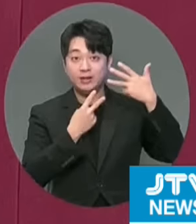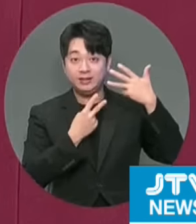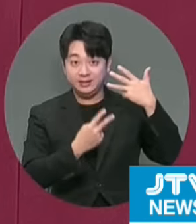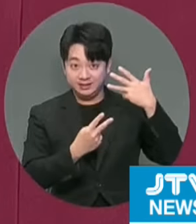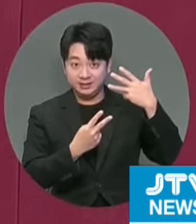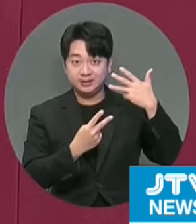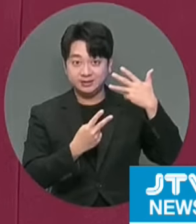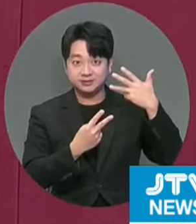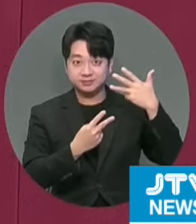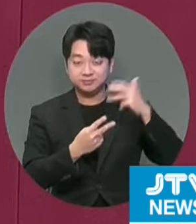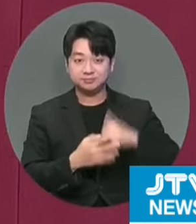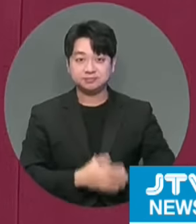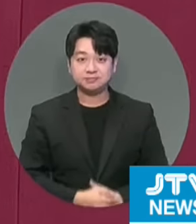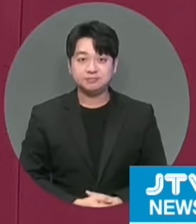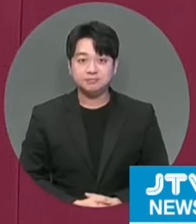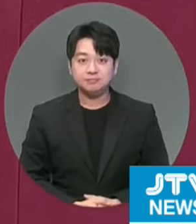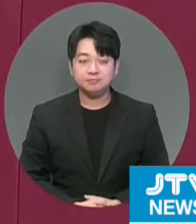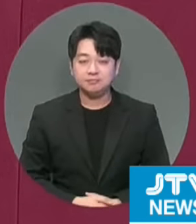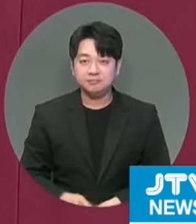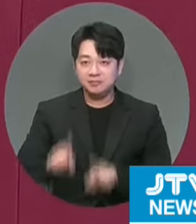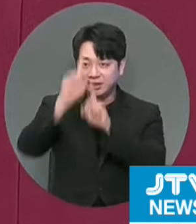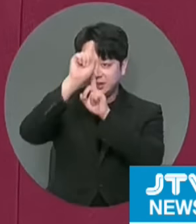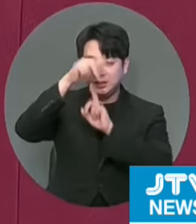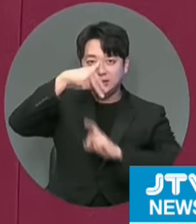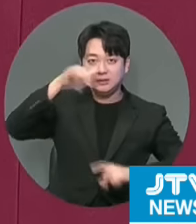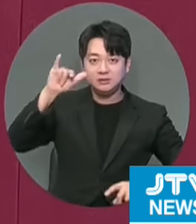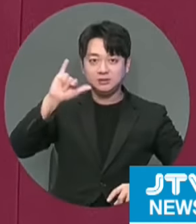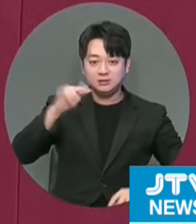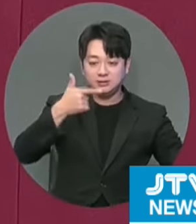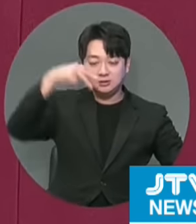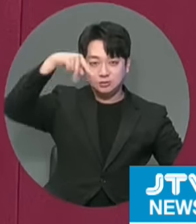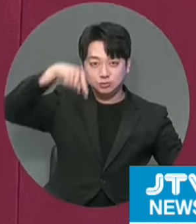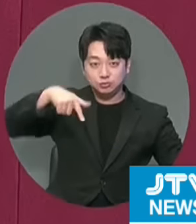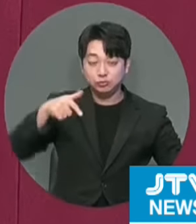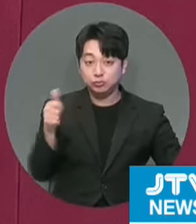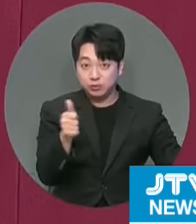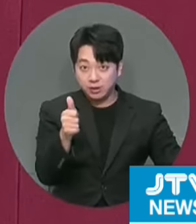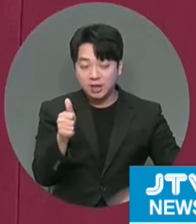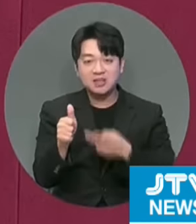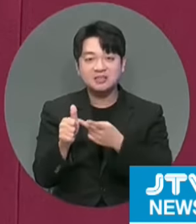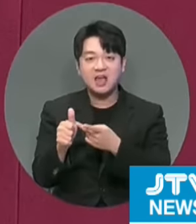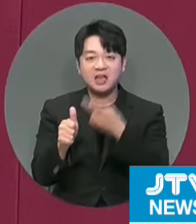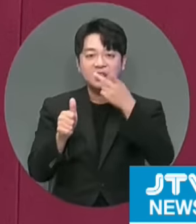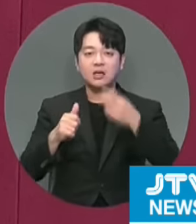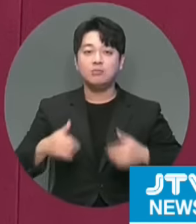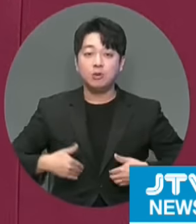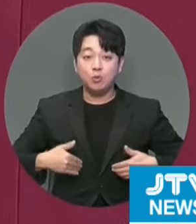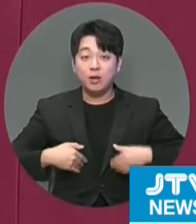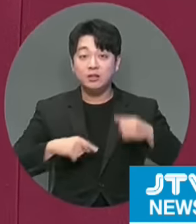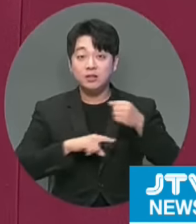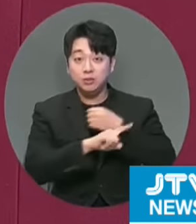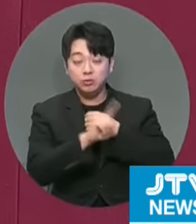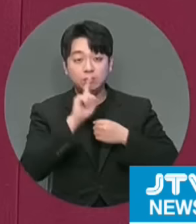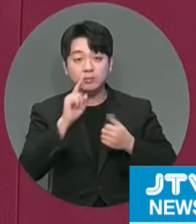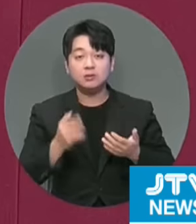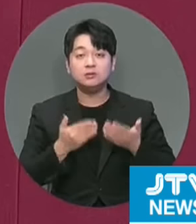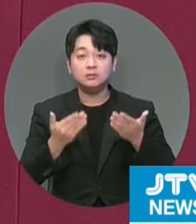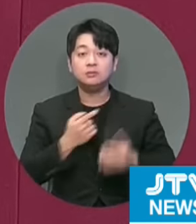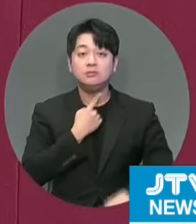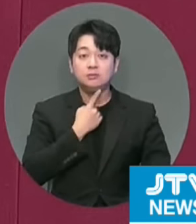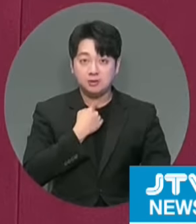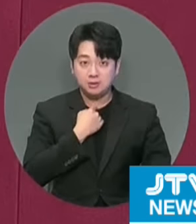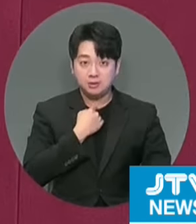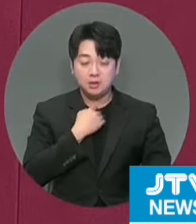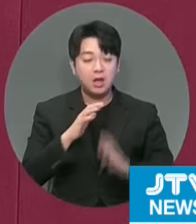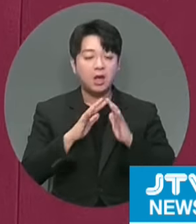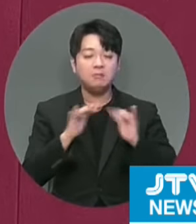여기 같은 자리에서 왜 이진숙 위원장에 대한 탄핵소추가 필요한지 소상히 말씀드린 바 있습니다.